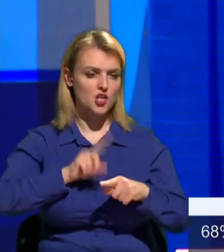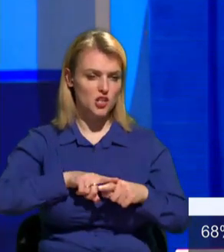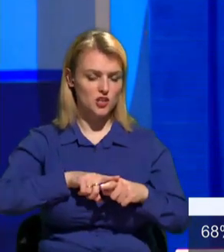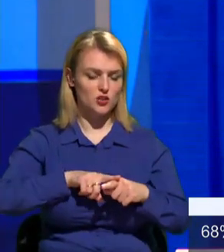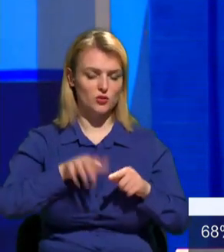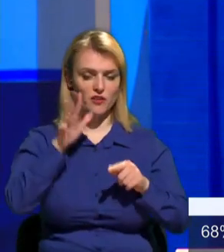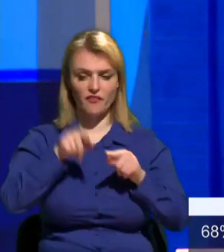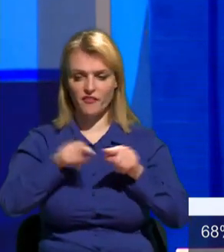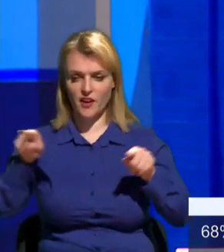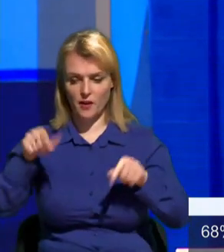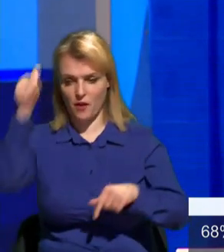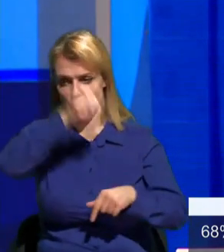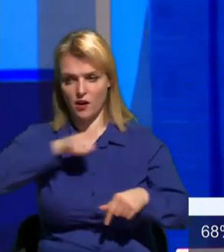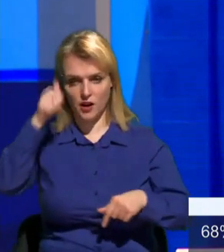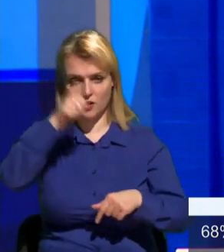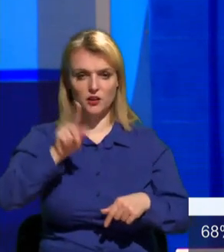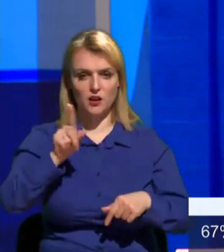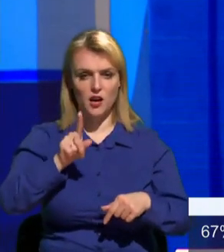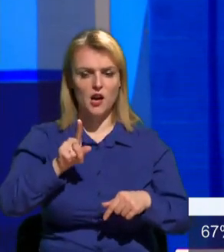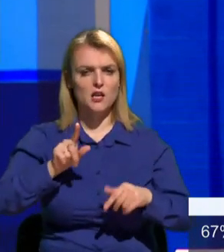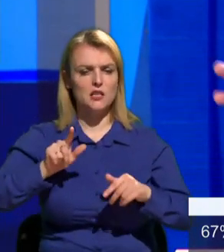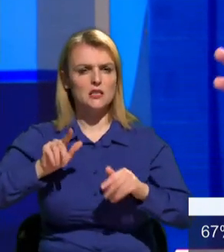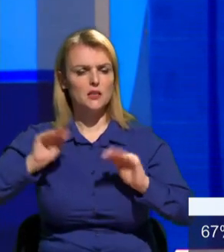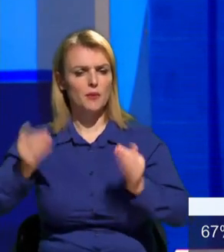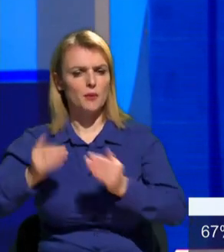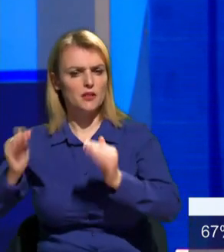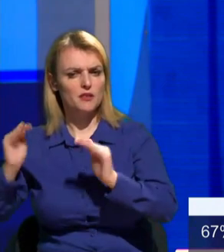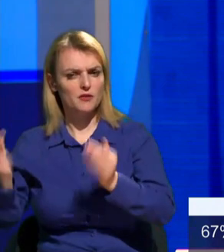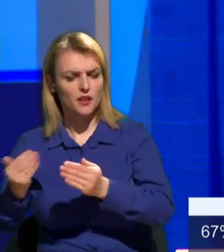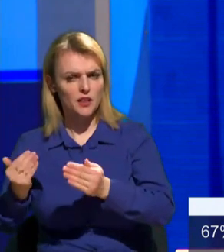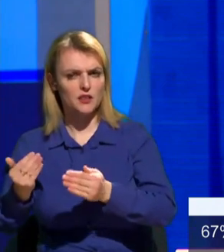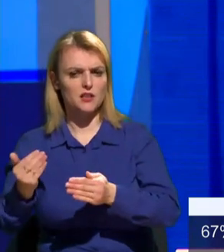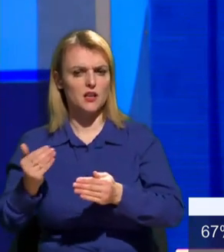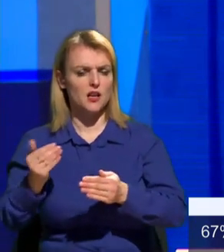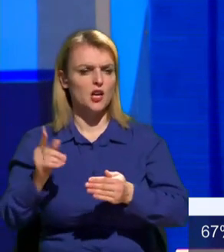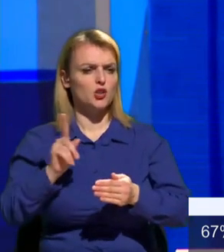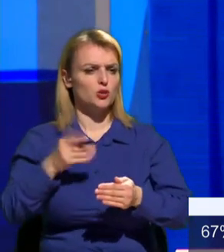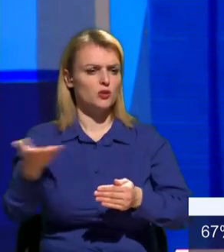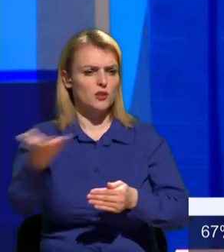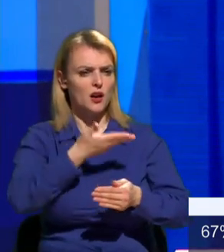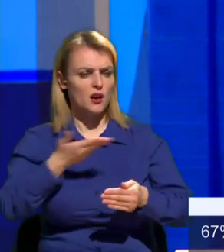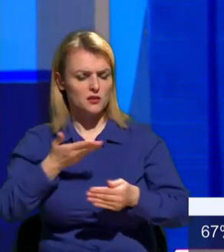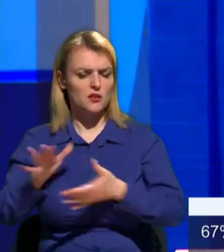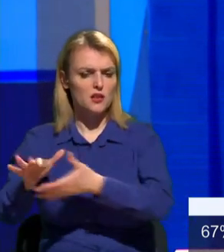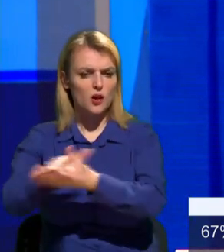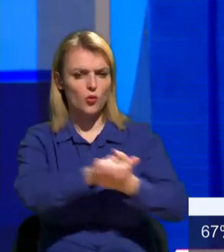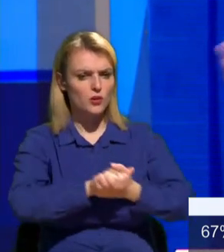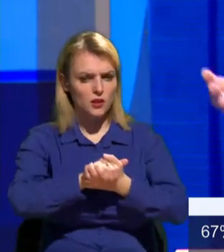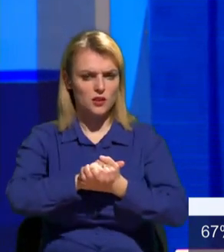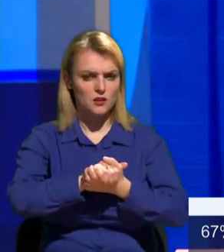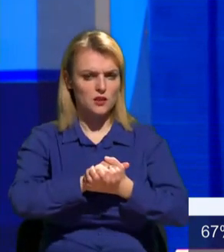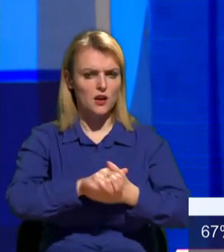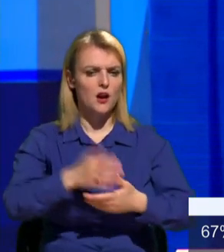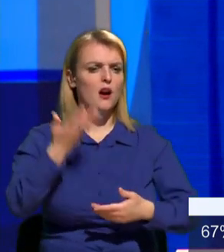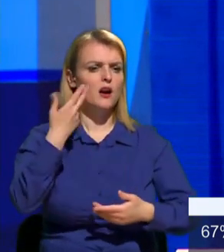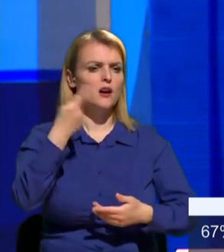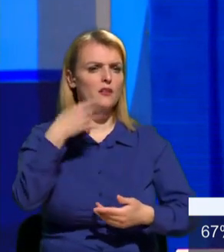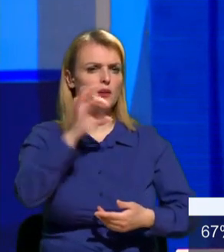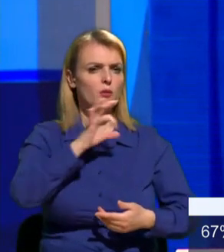secol este faptul că sunt din ce în ce mai puțini factori care unesc, mai cu seamă când e vorba de